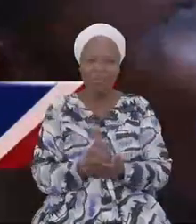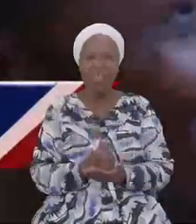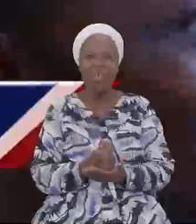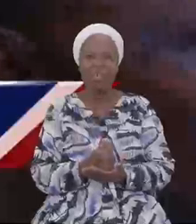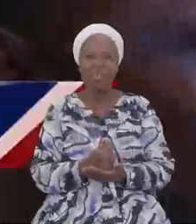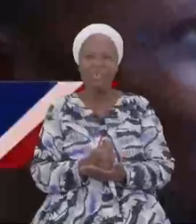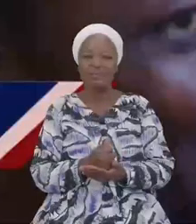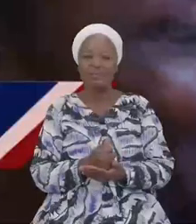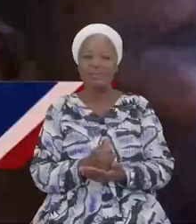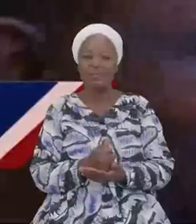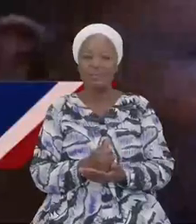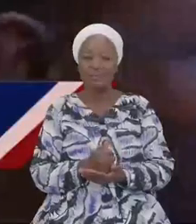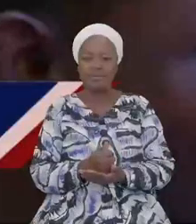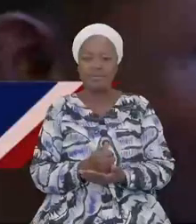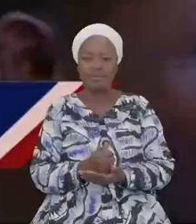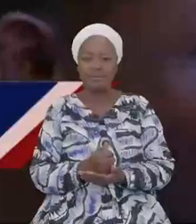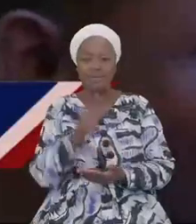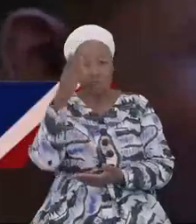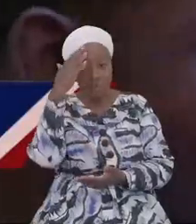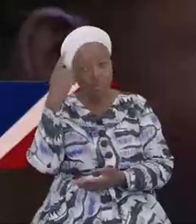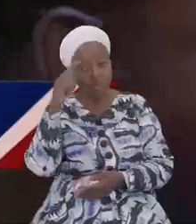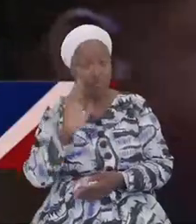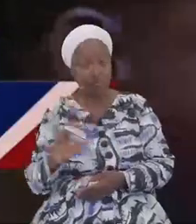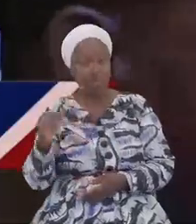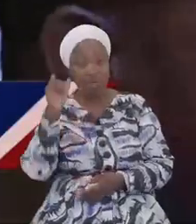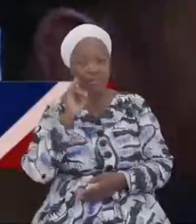Amen. Vous savez, pour les enfants d'Israël,